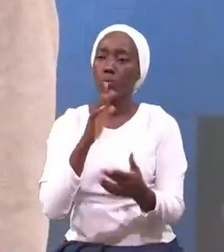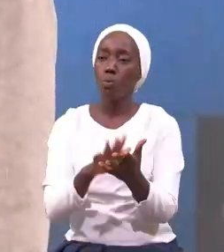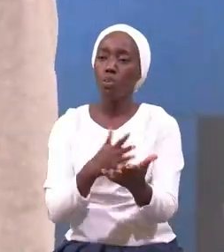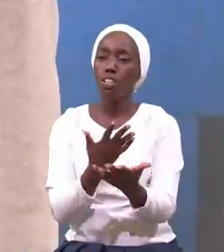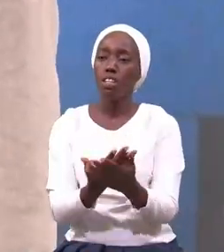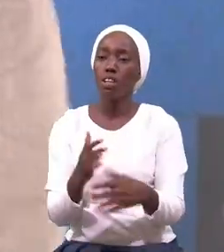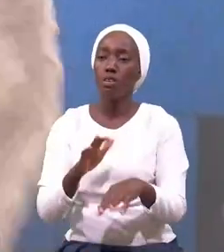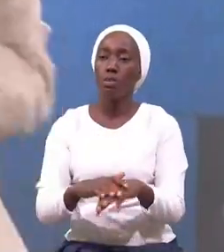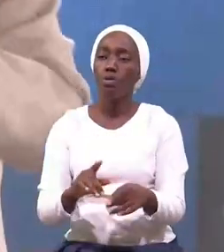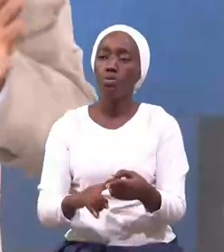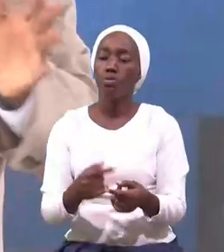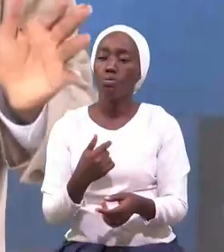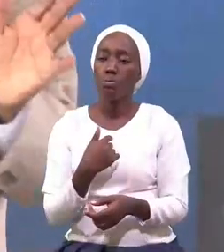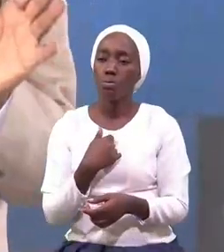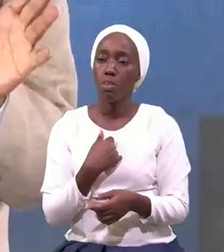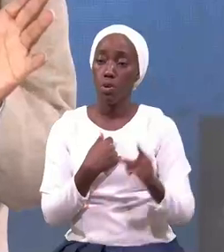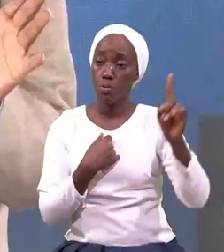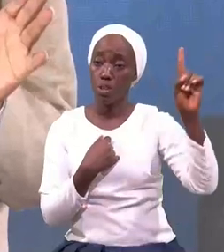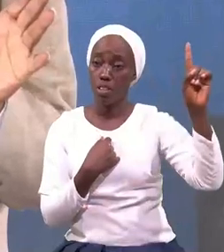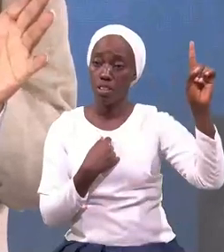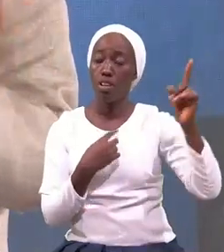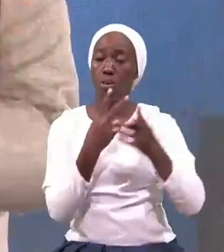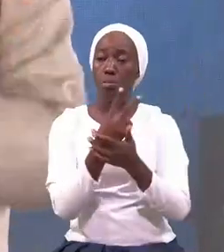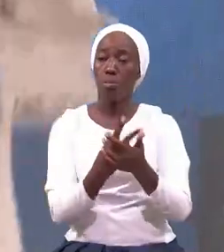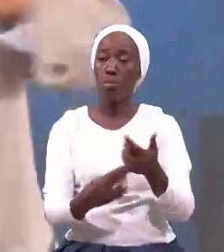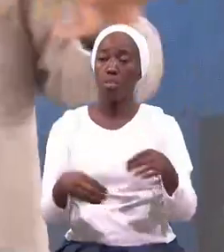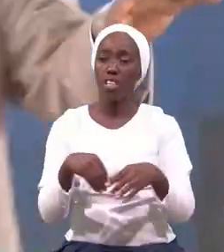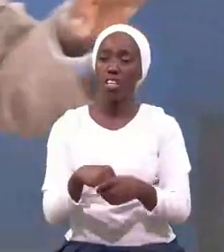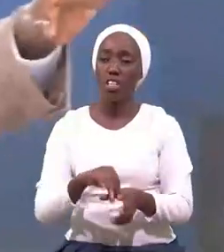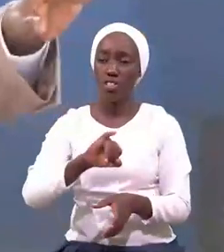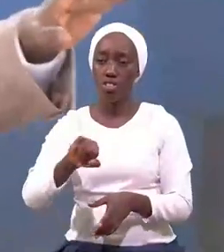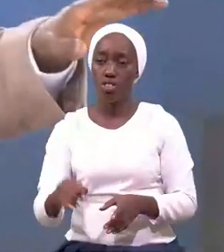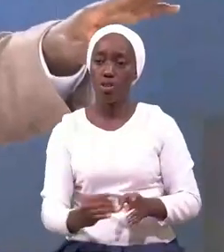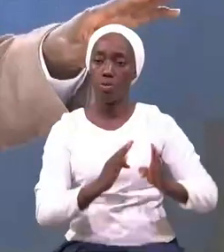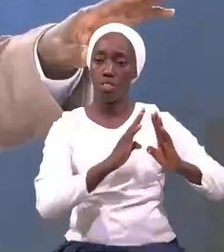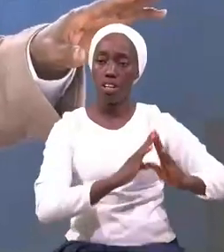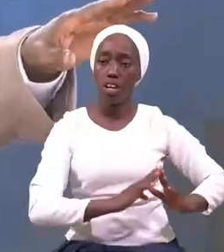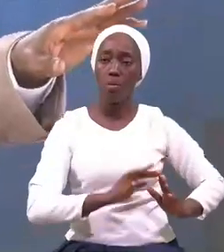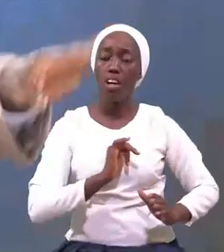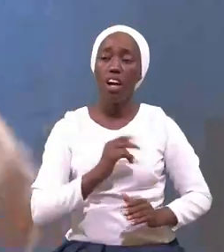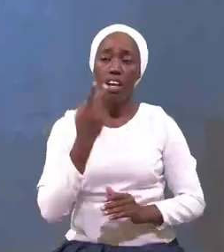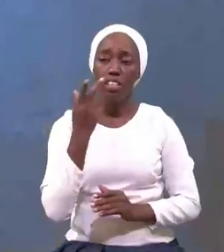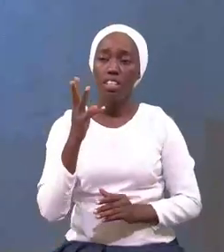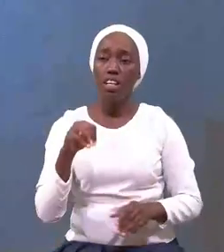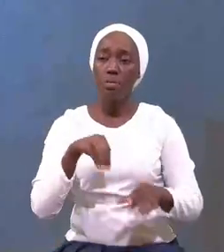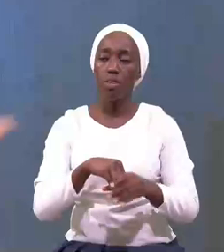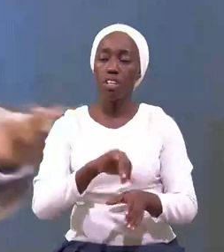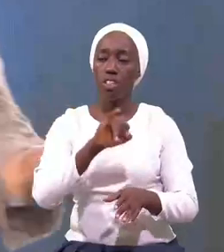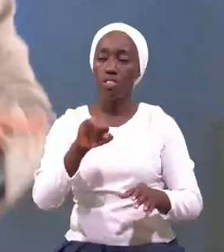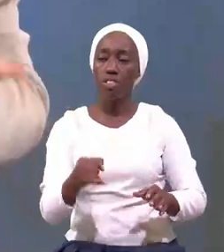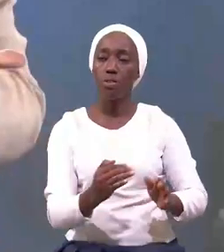Et vous serez mes témoins. À Jérusalem. Je les vois à Jérusalem.